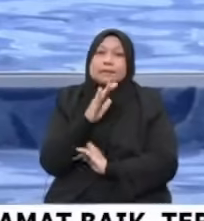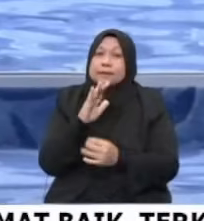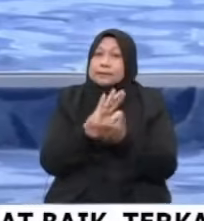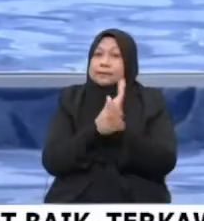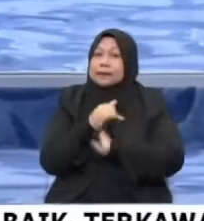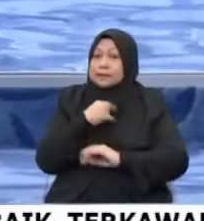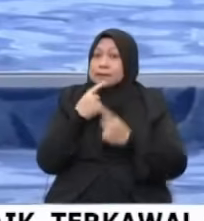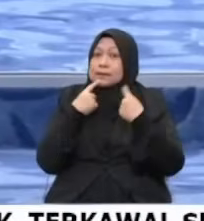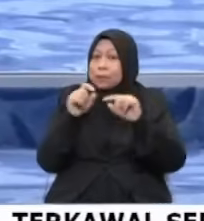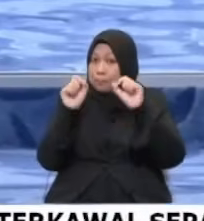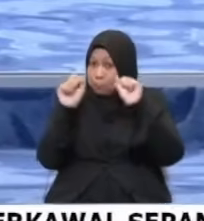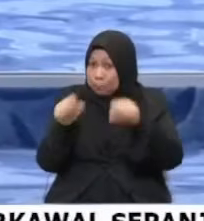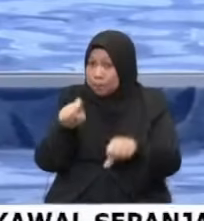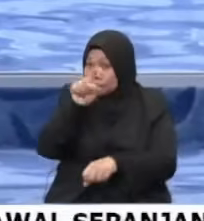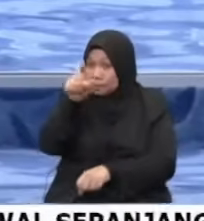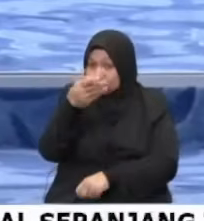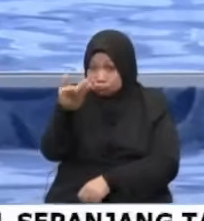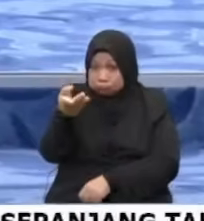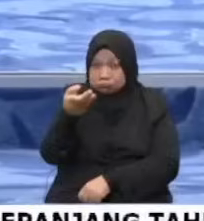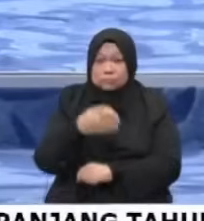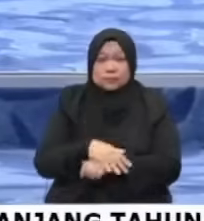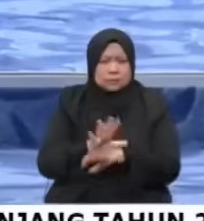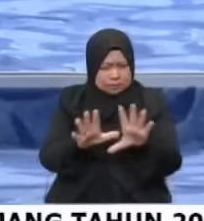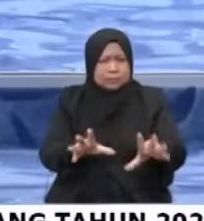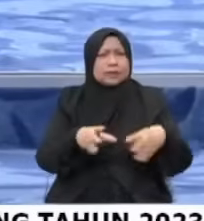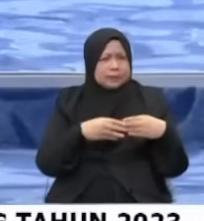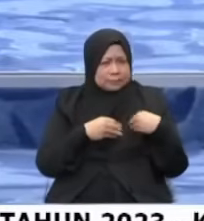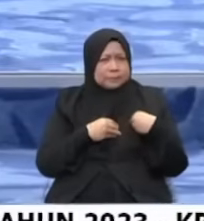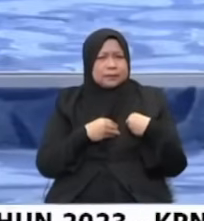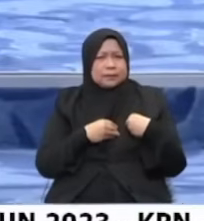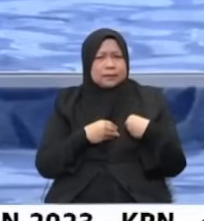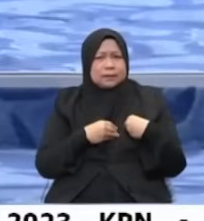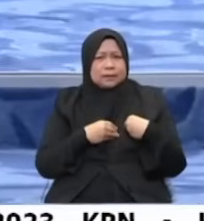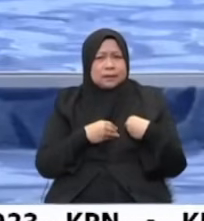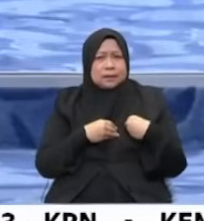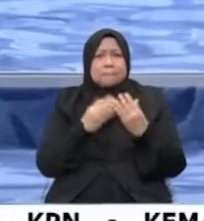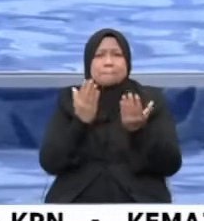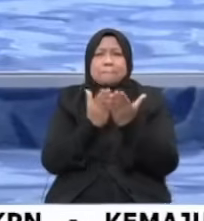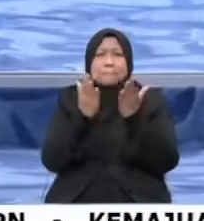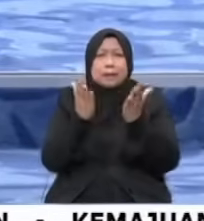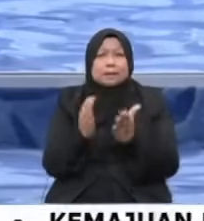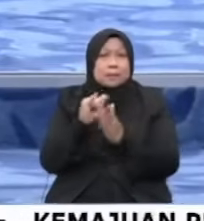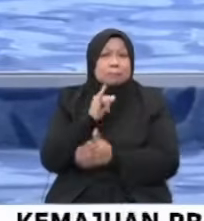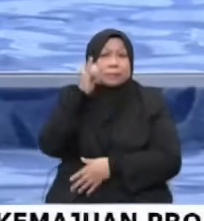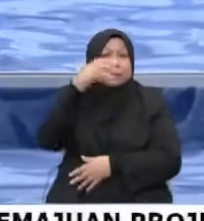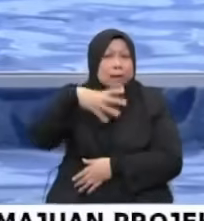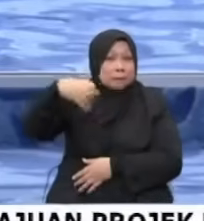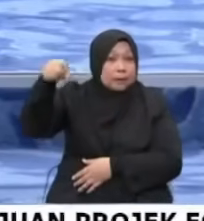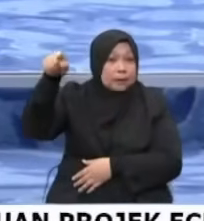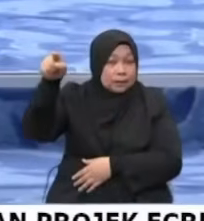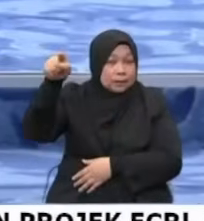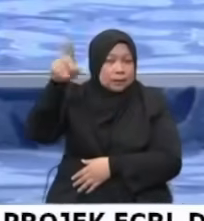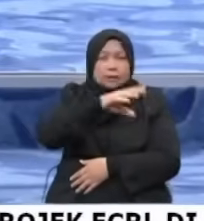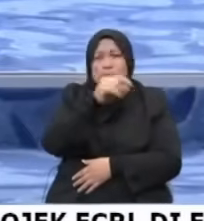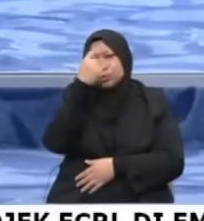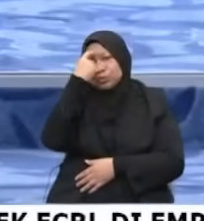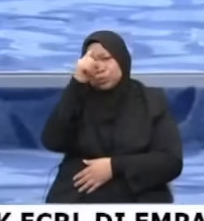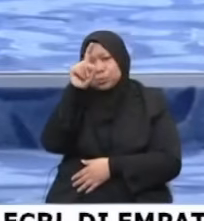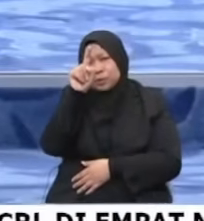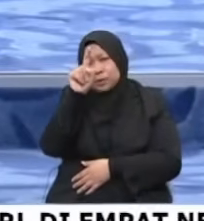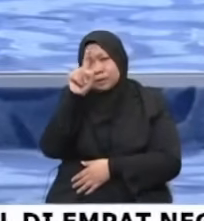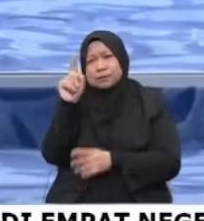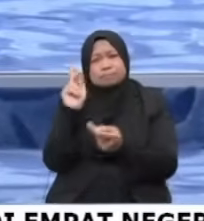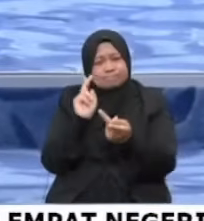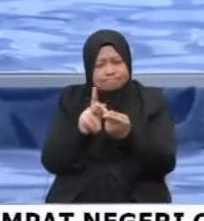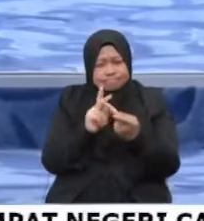jawab saya kata boleh tak dia terima beberapa pelajar kita ke sana ataupun supaya lebih